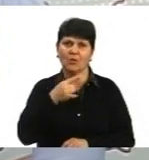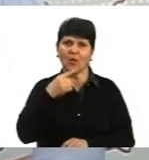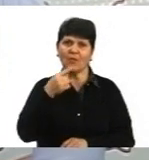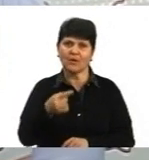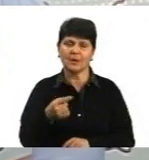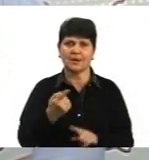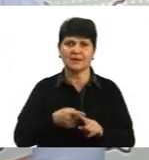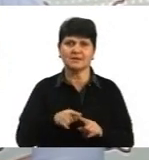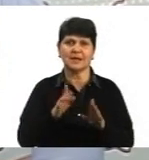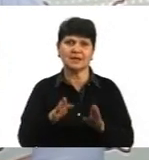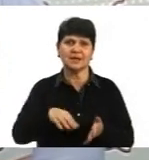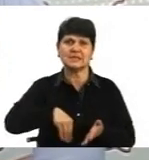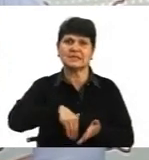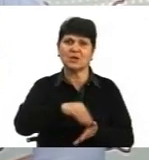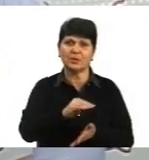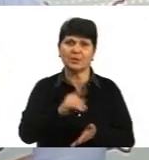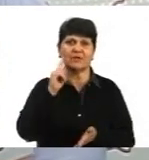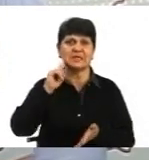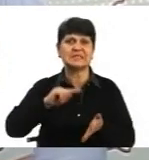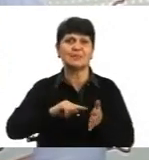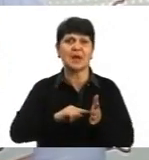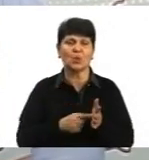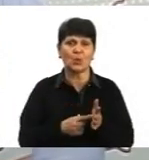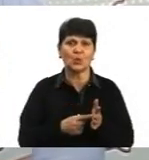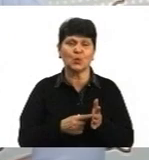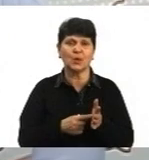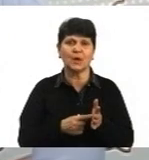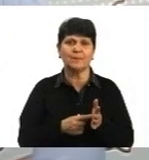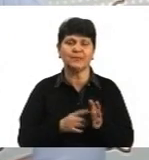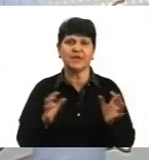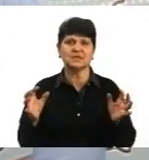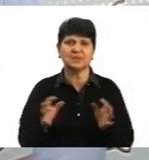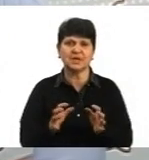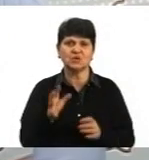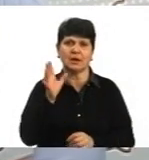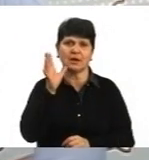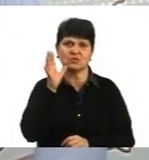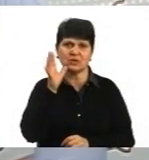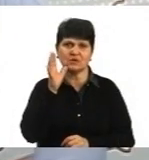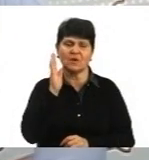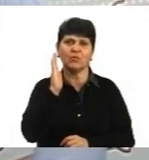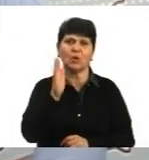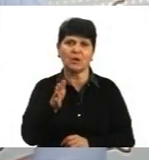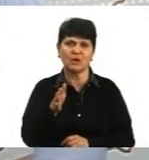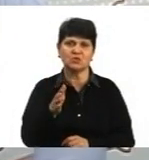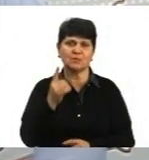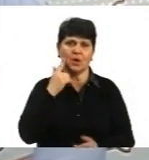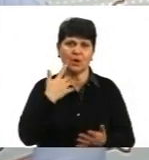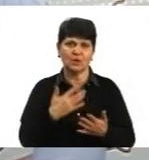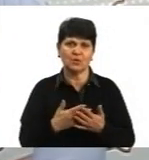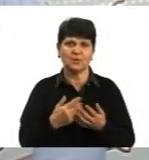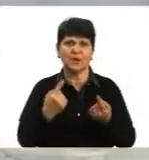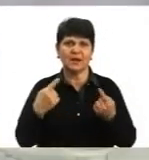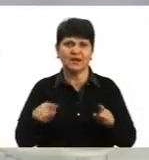лише закупівля з метою, скажімо так, збереження часу в подальшому. Тобто, якщо це інший об'єкт. Це